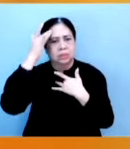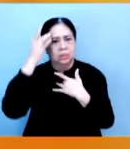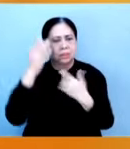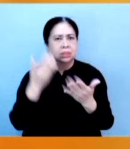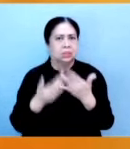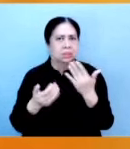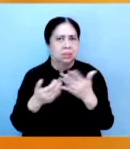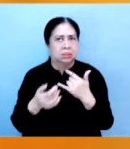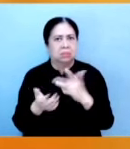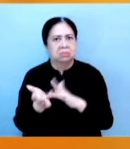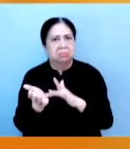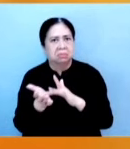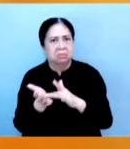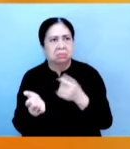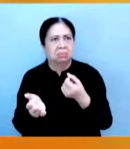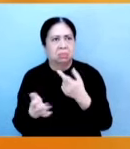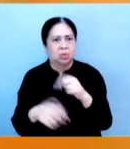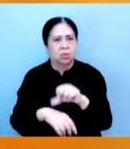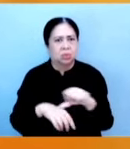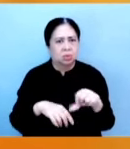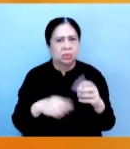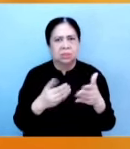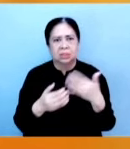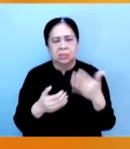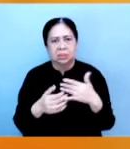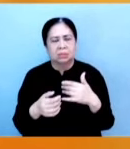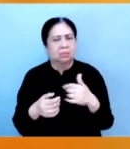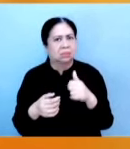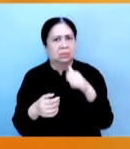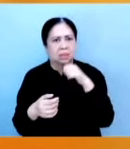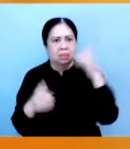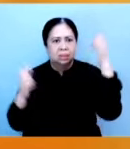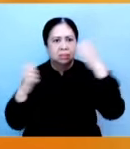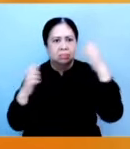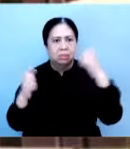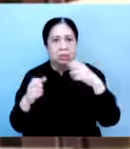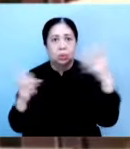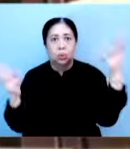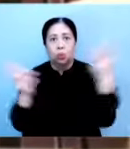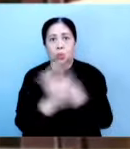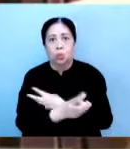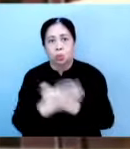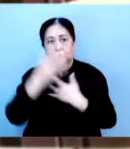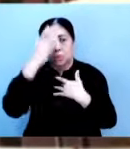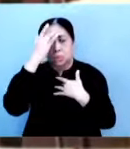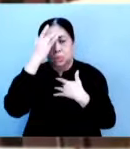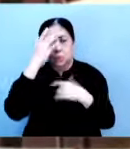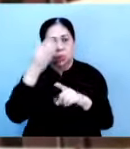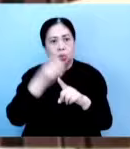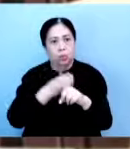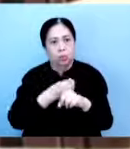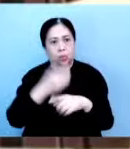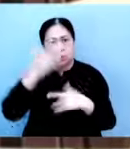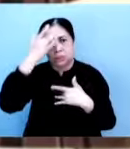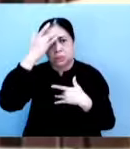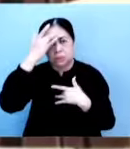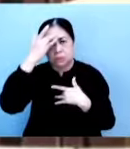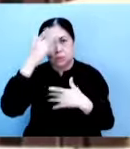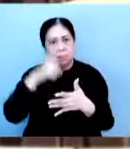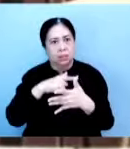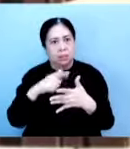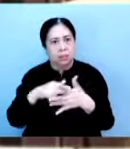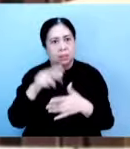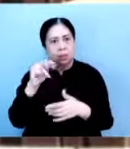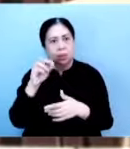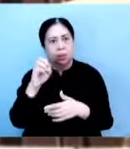sa simpleng operasyon hindi namin alam na ganon na pala kalala um October nagkasakit siya then November